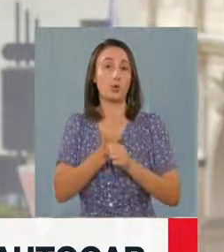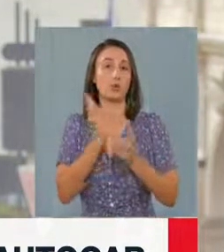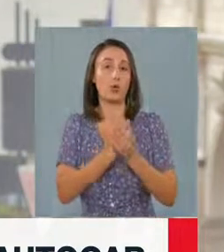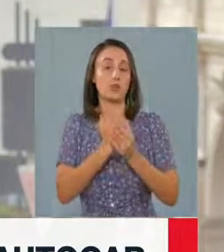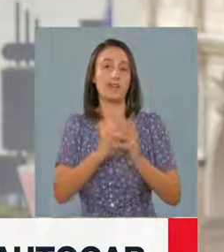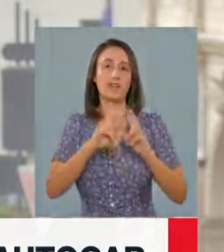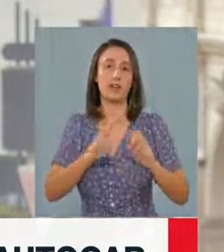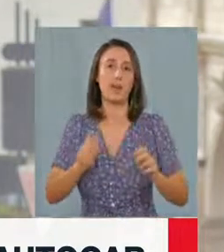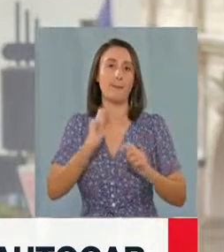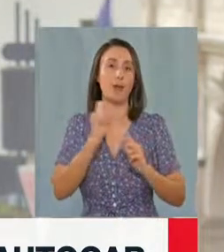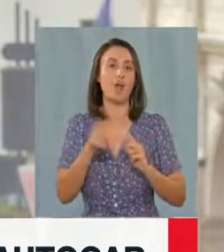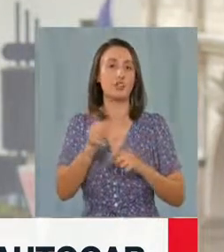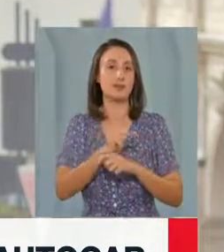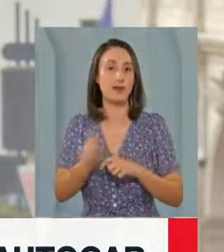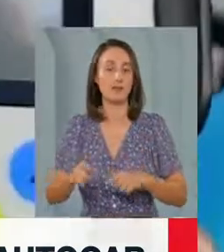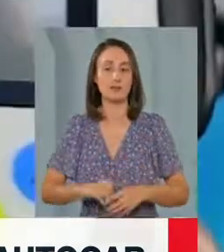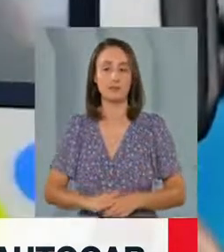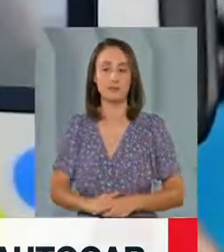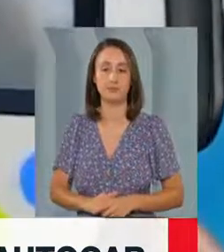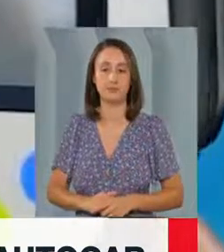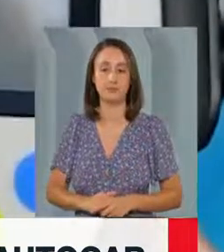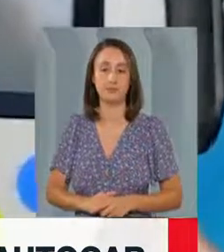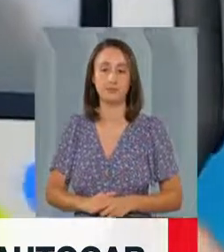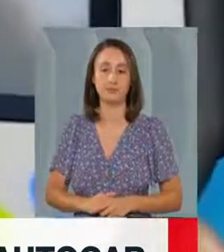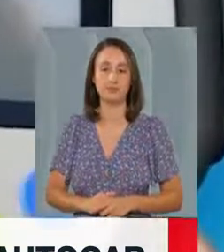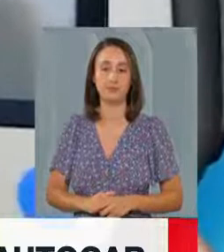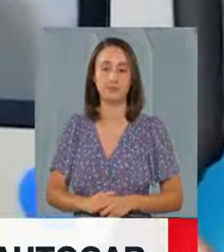de cercetare penală în acest caz.